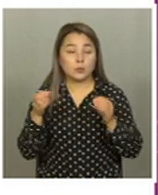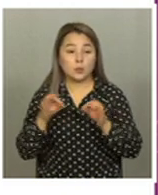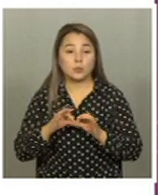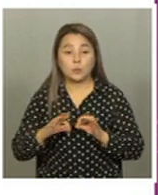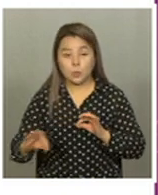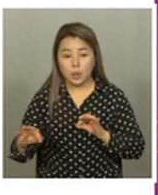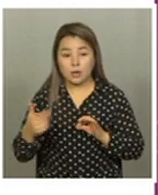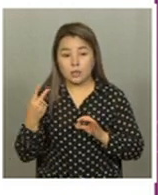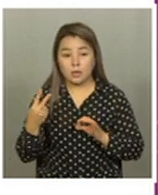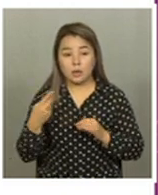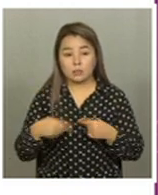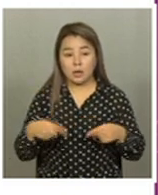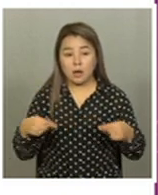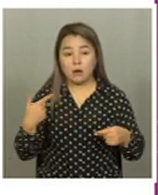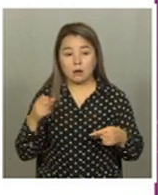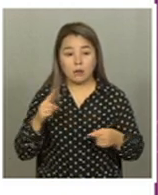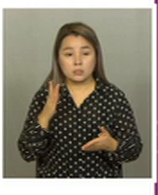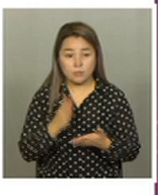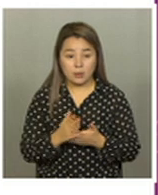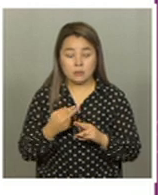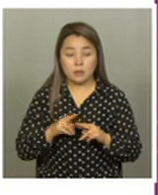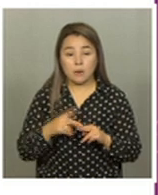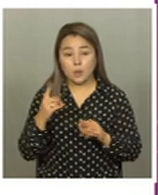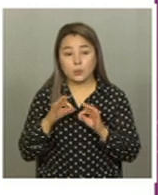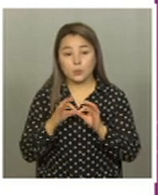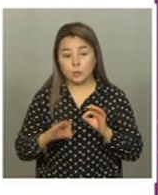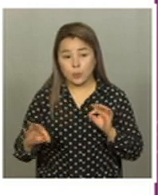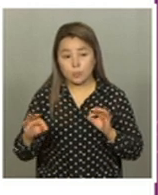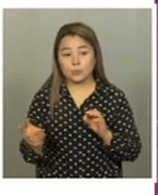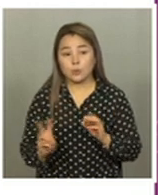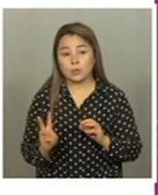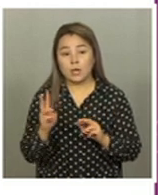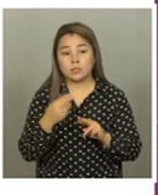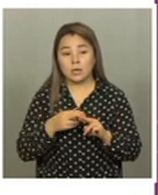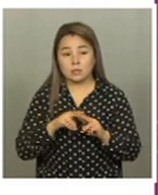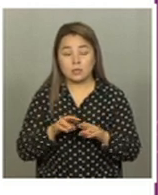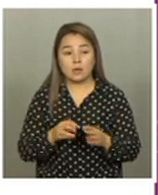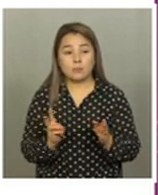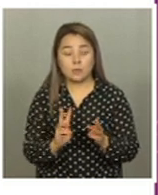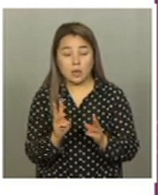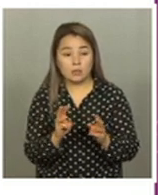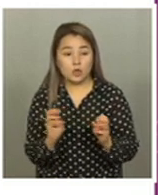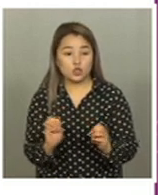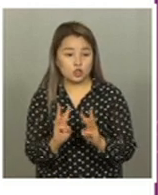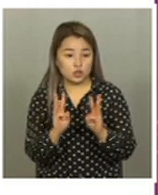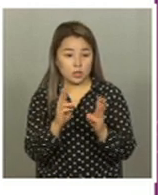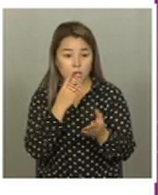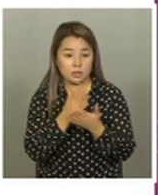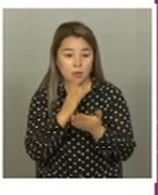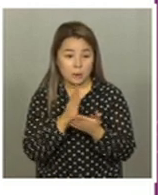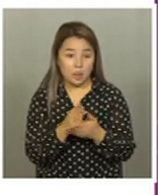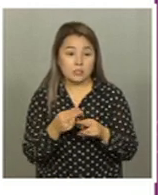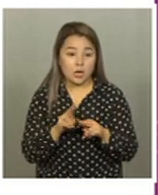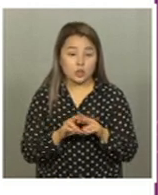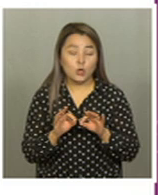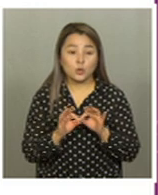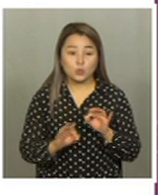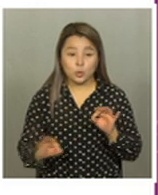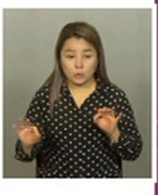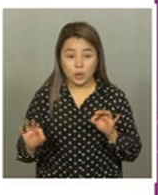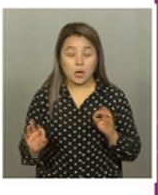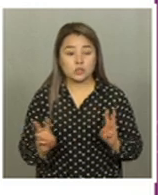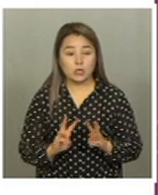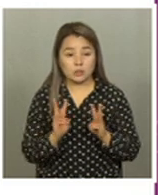газ пайда болады. Бірінші түтіктің аузына тұтанған шырақты апарғанда жарқырап жанады. Бұл түтікте жануды қолдайтын